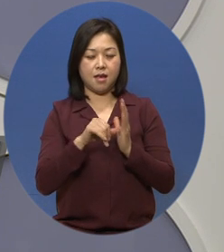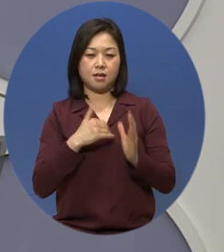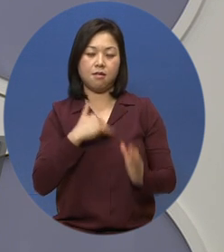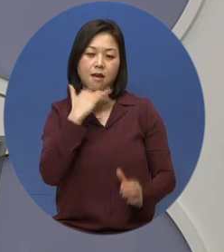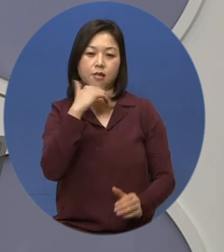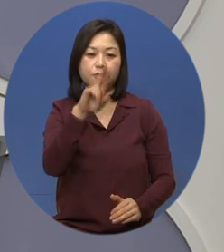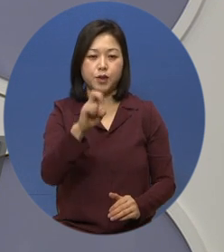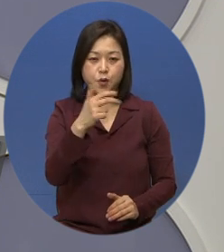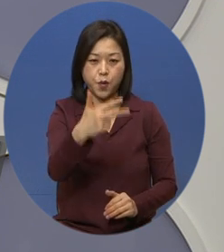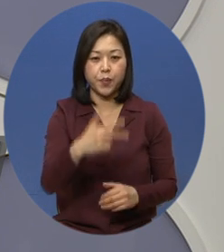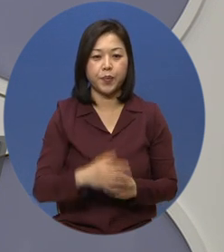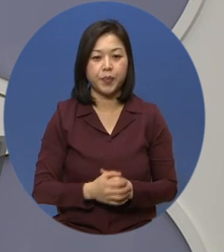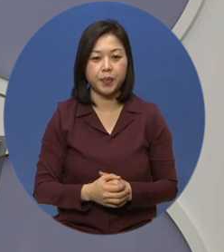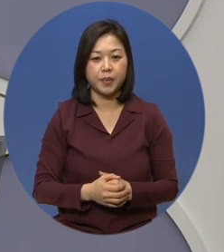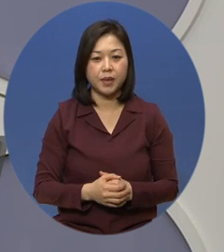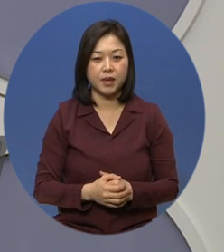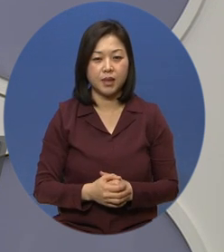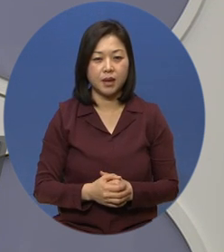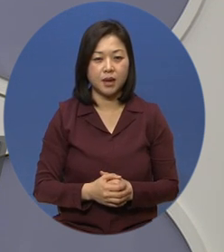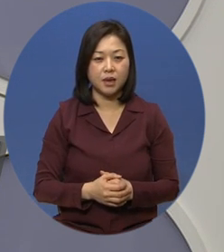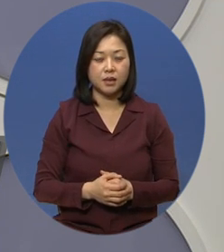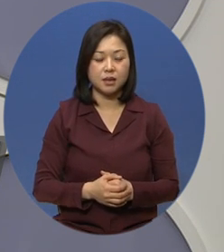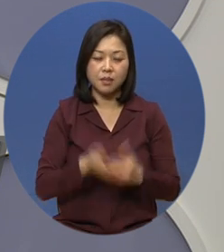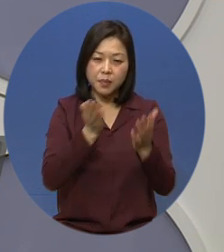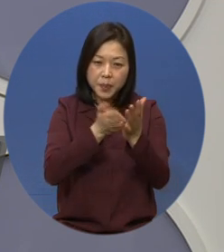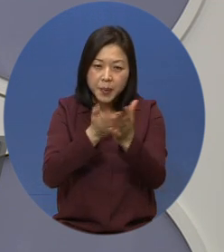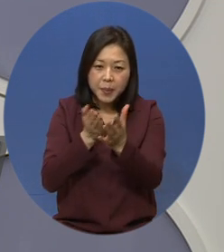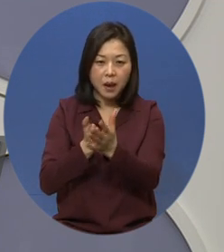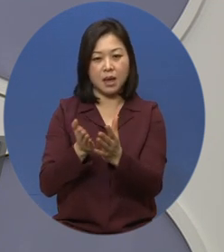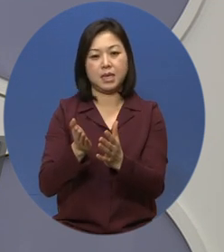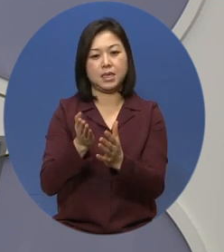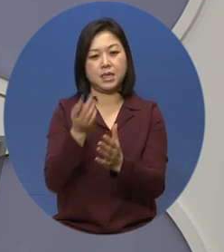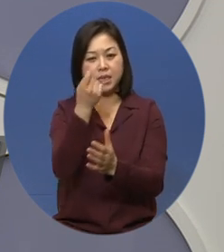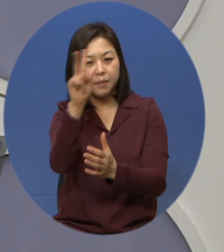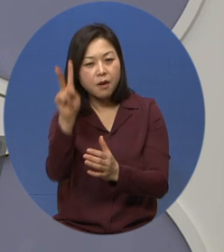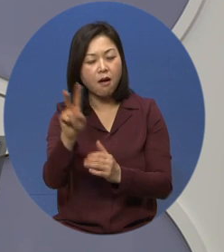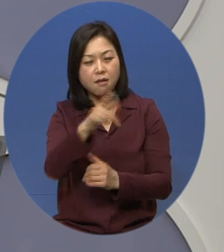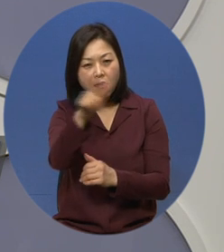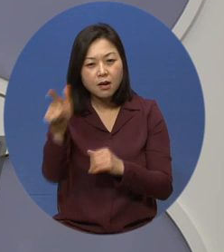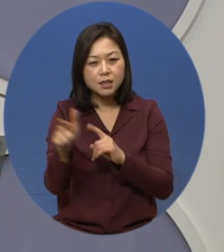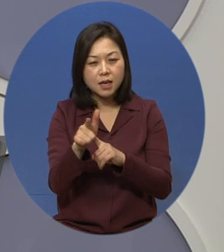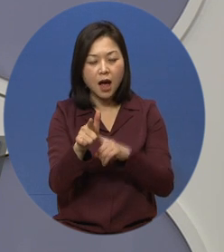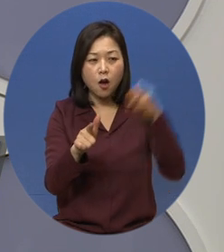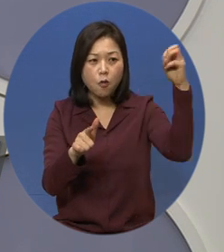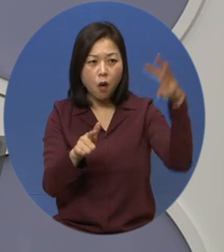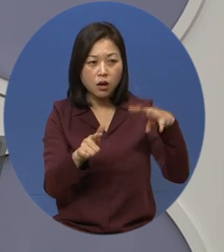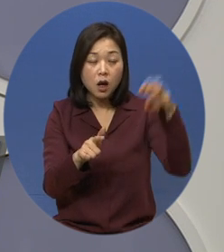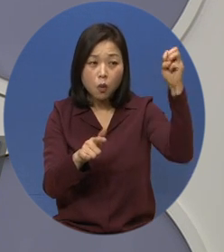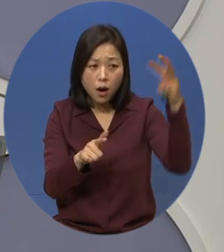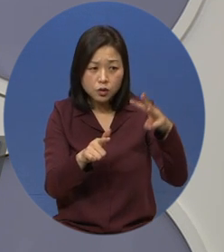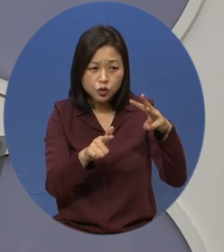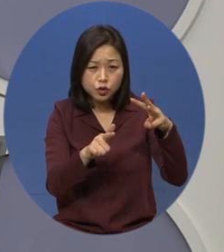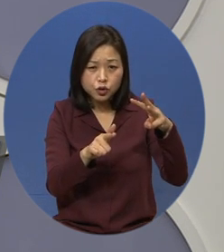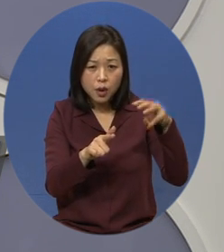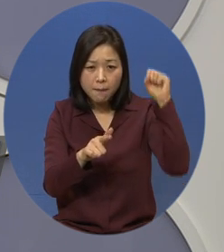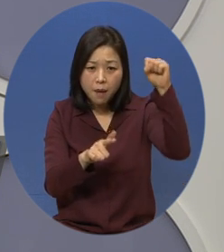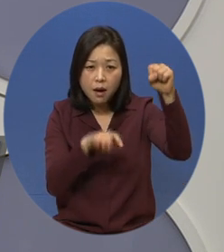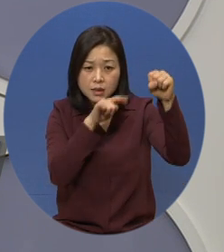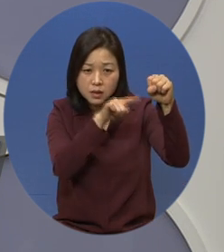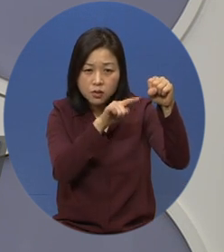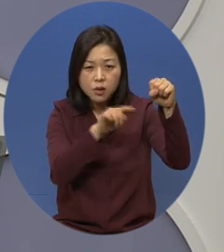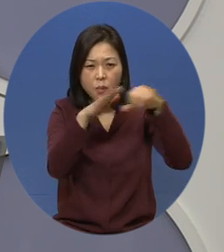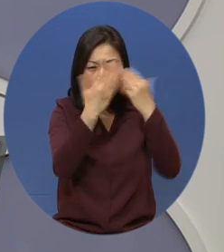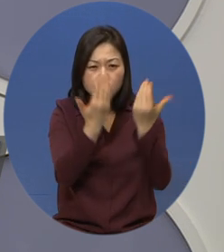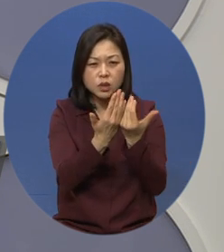텐데 그 당시엔 모든 언론 보도들이 광주 문제에 대해서는 전부 다 왜곡과